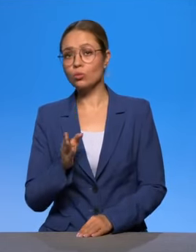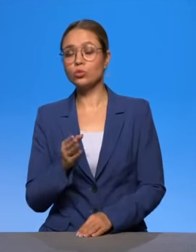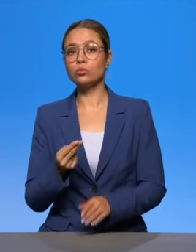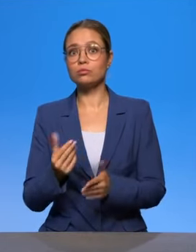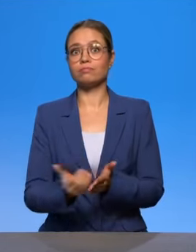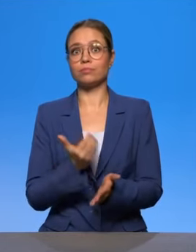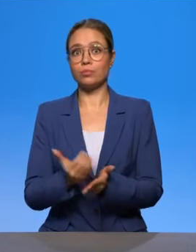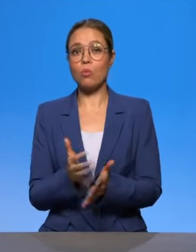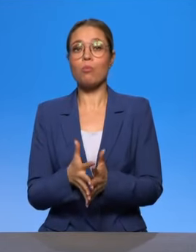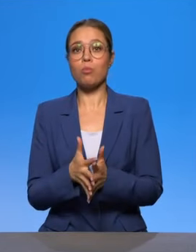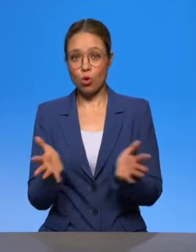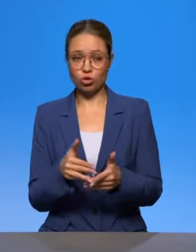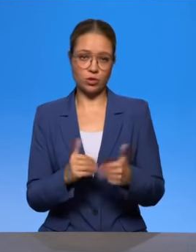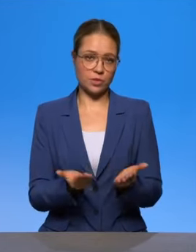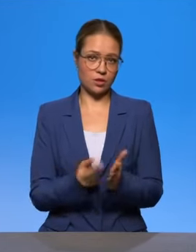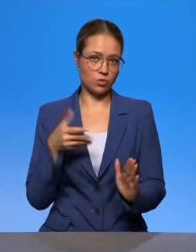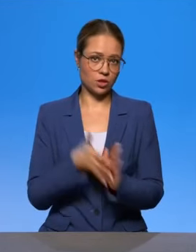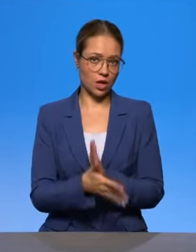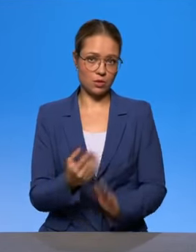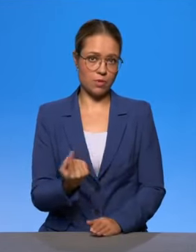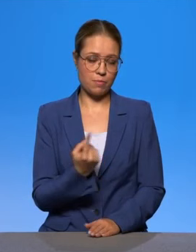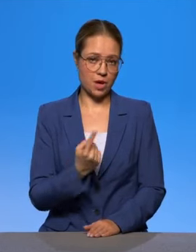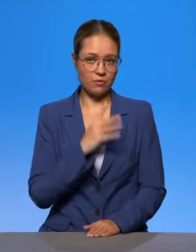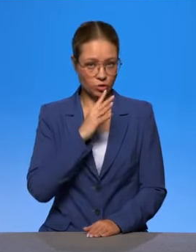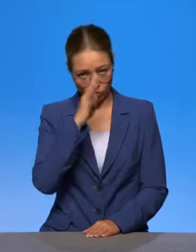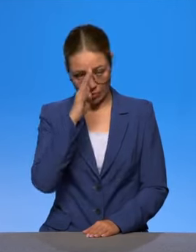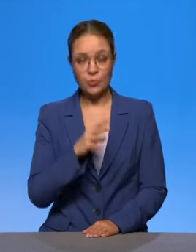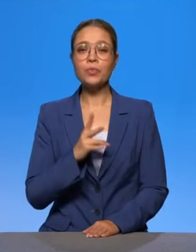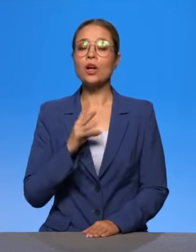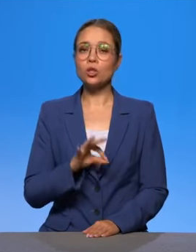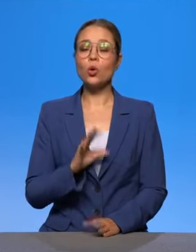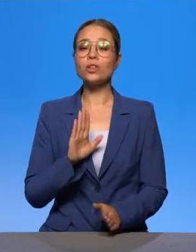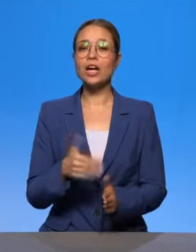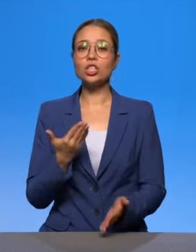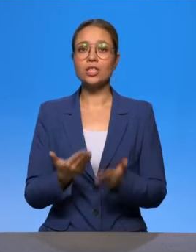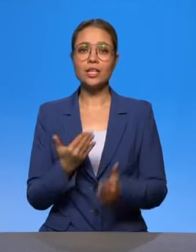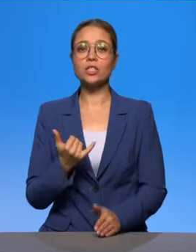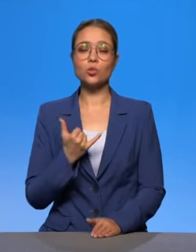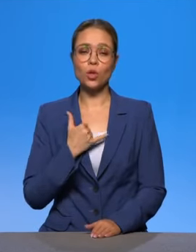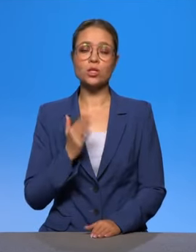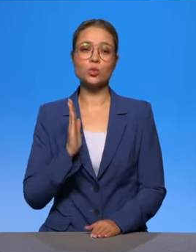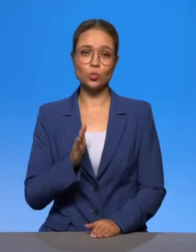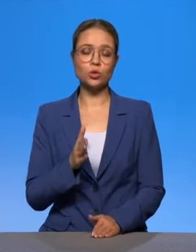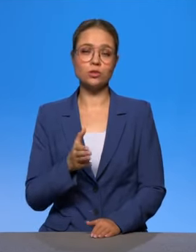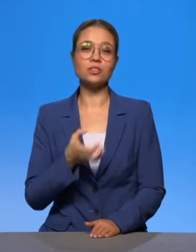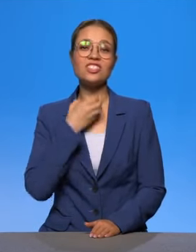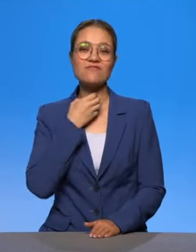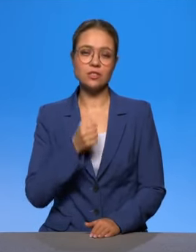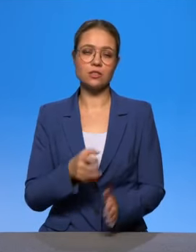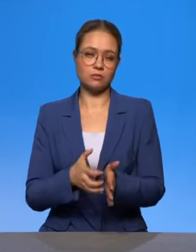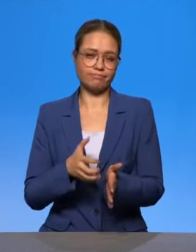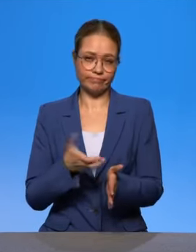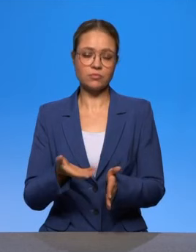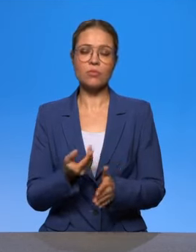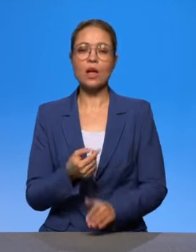Но дефицит полтора, даже если мы по итогам выйдем на 1,5 триллиона, это вообще не проблема, это